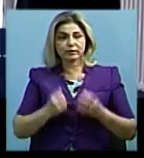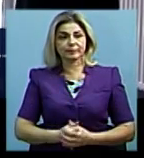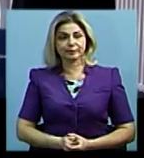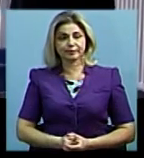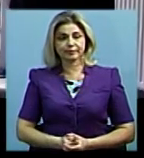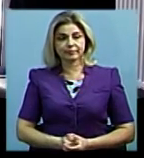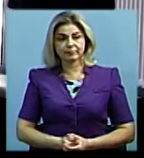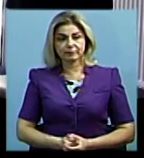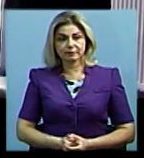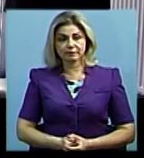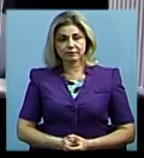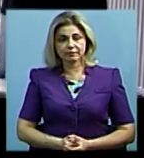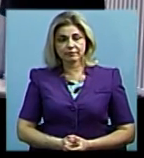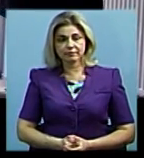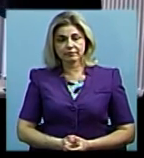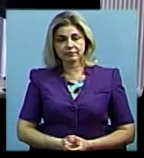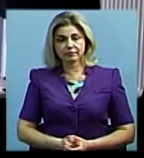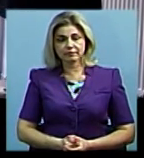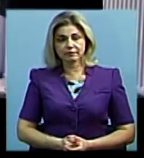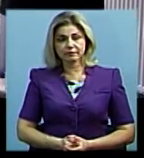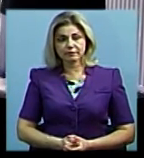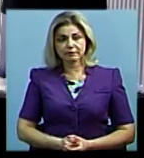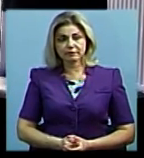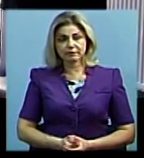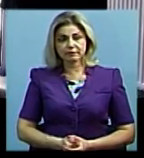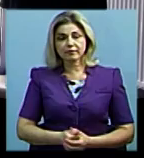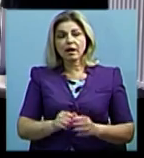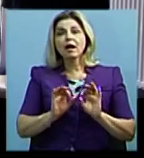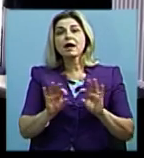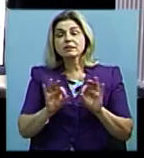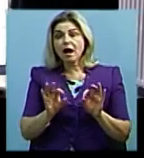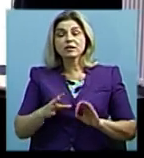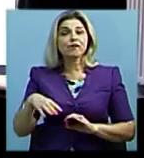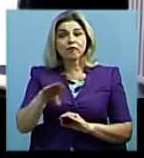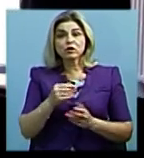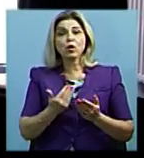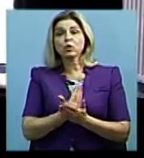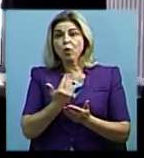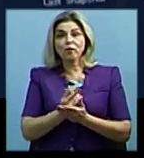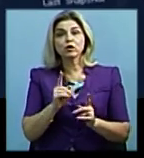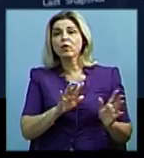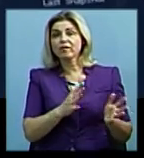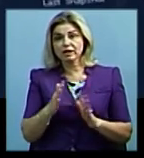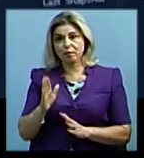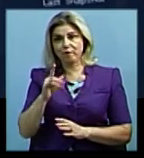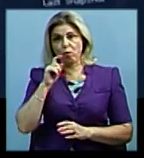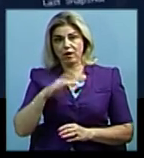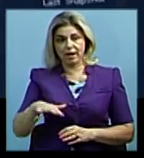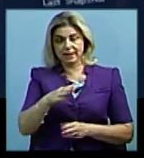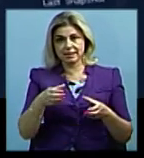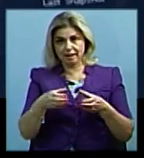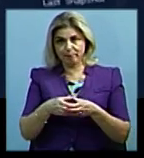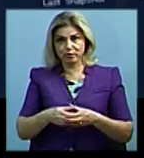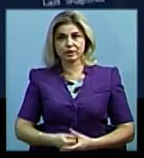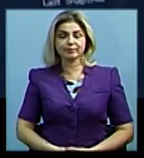регіональним радіо, то стараємося відзеркалювати те, що відбувається власне в українській меншині. Радіо Ольштин.